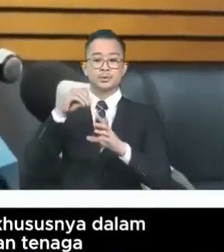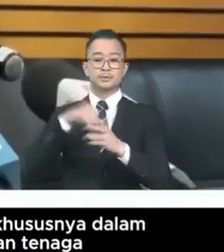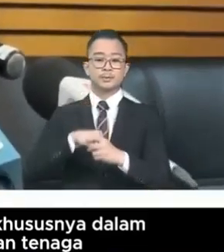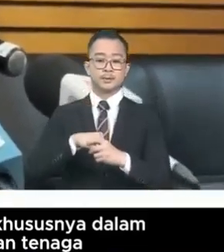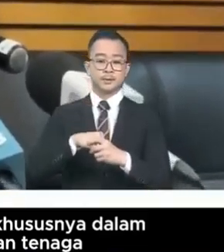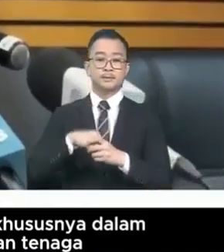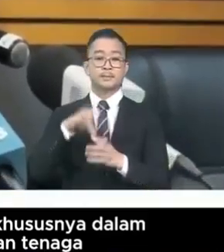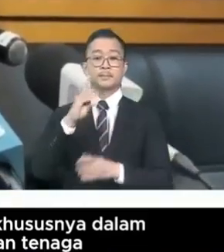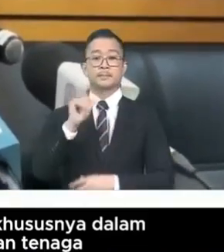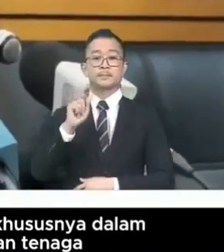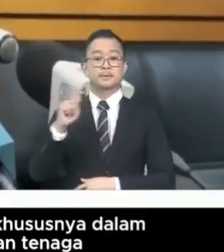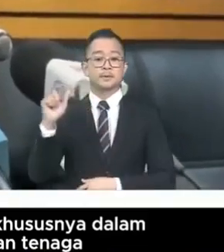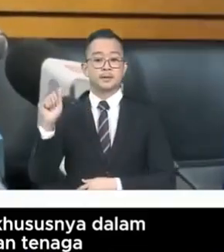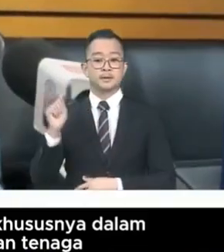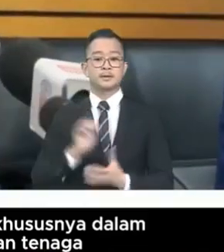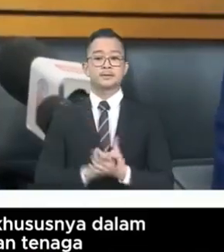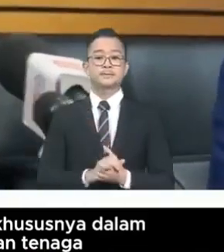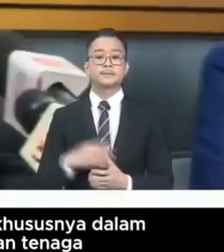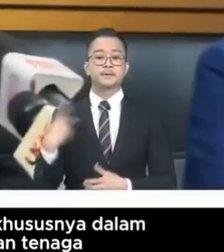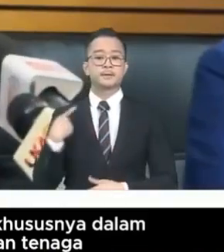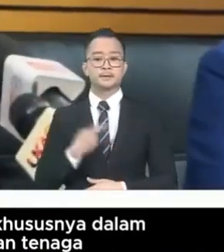center. And we are, as